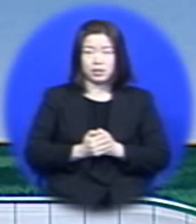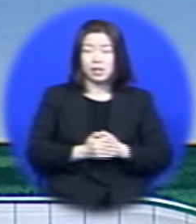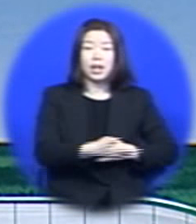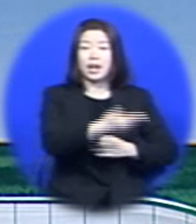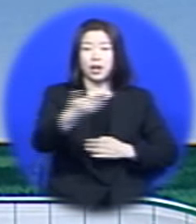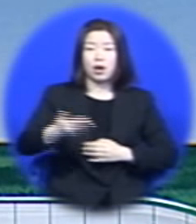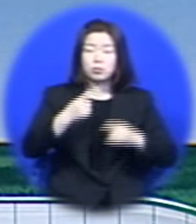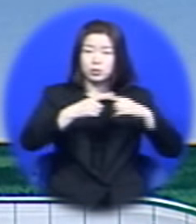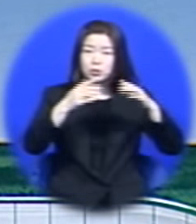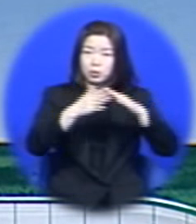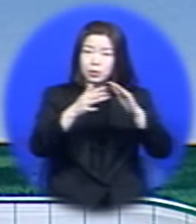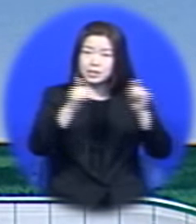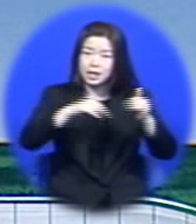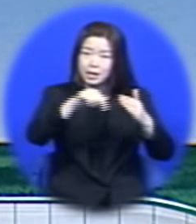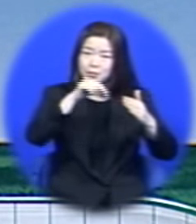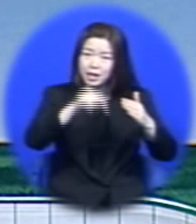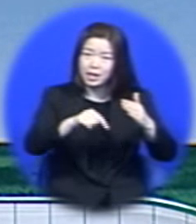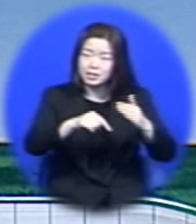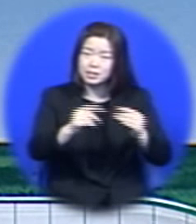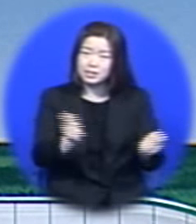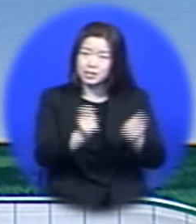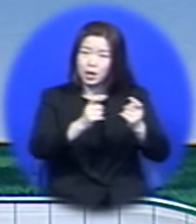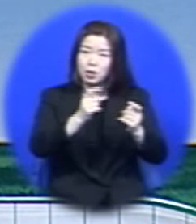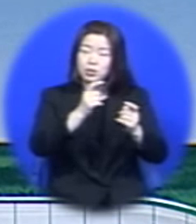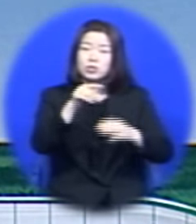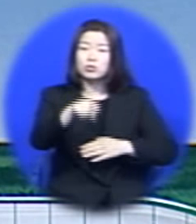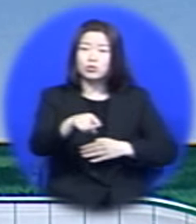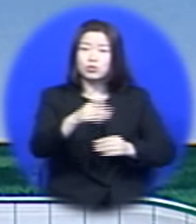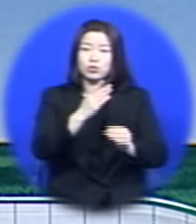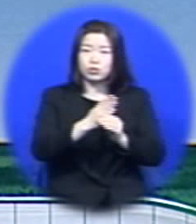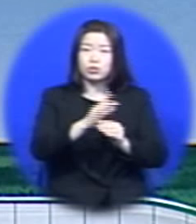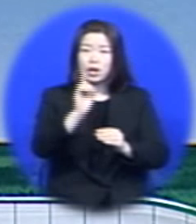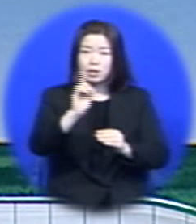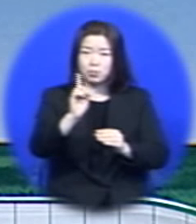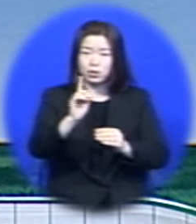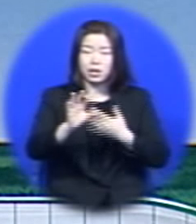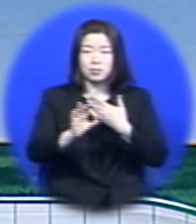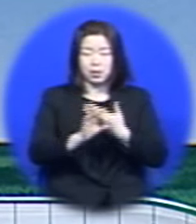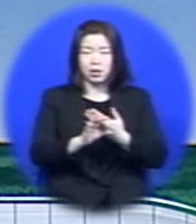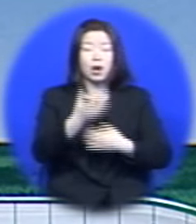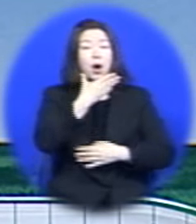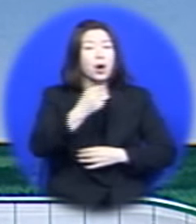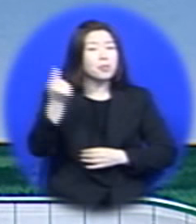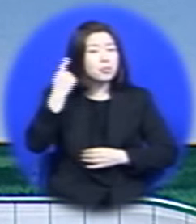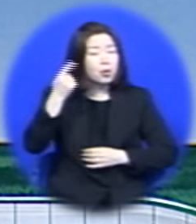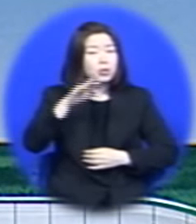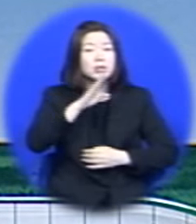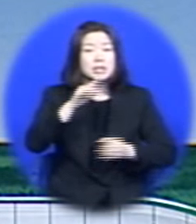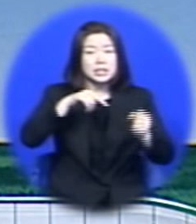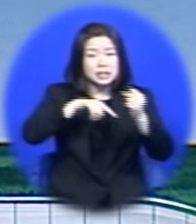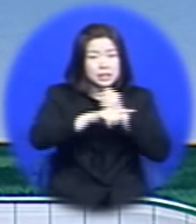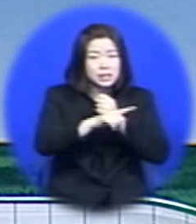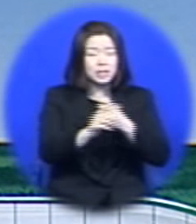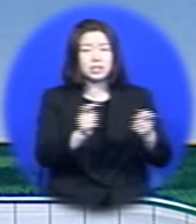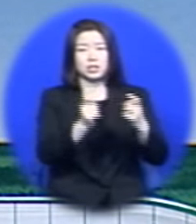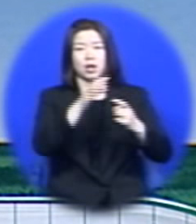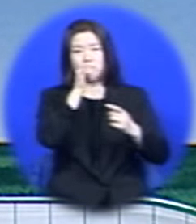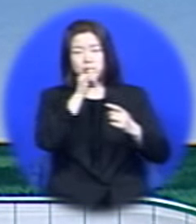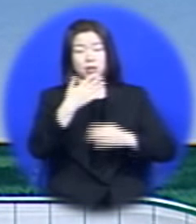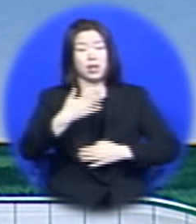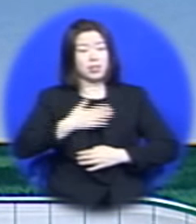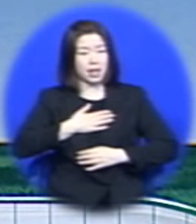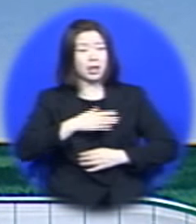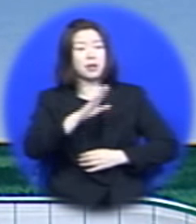여러분, 교인들끼리 싸우는 것 중에 하나가 이 복음이나 진리에 대한 싸움이 있습니다. 내가 옳다,